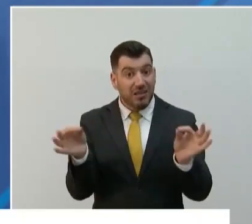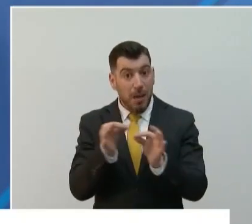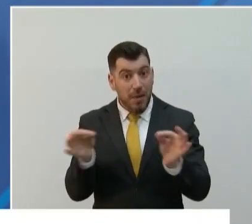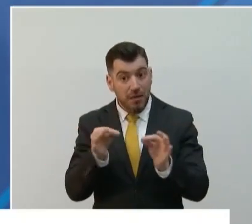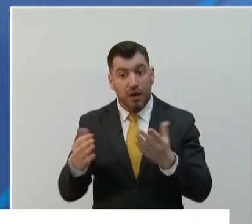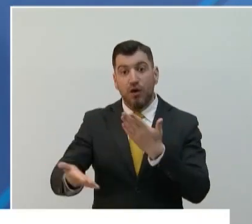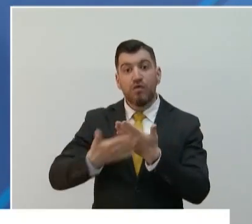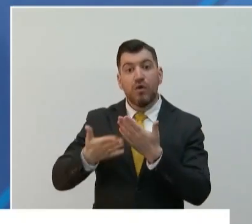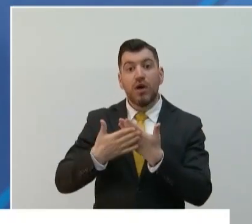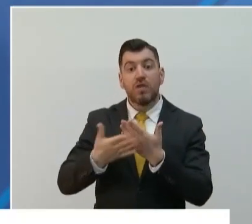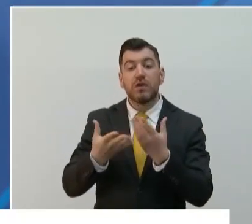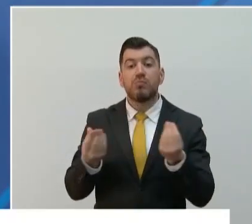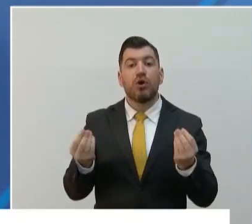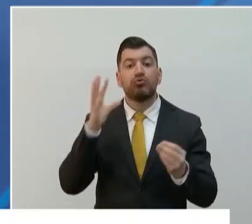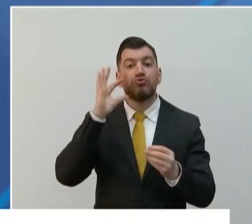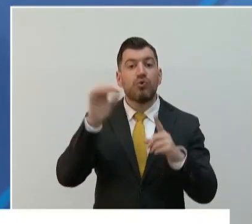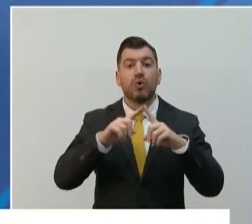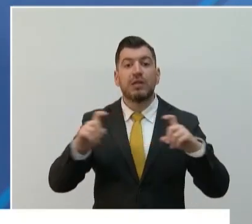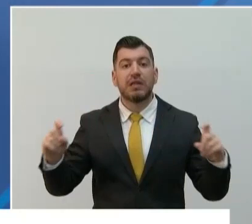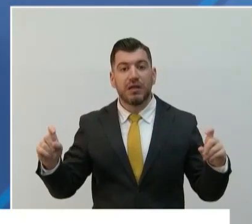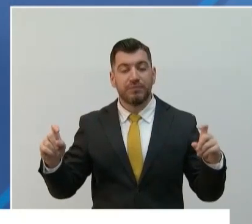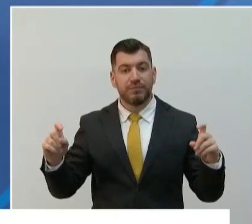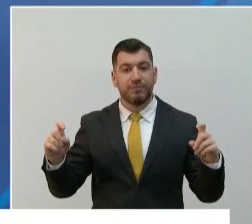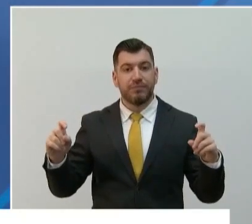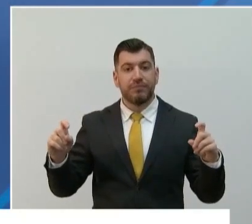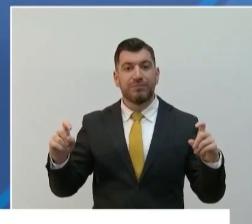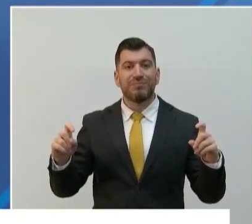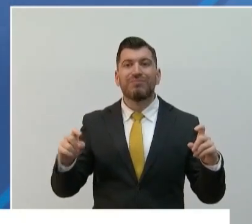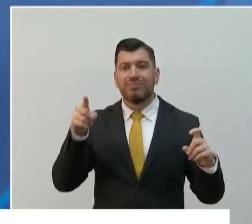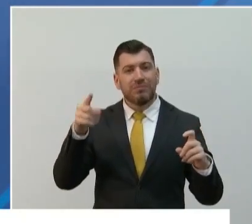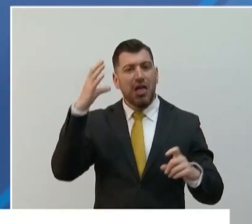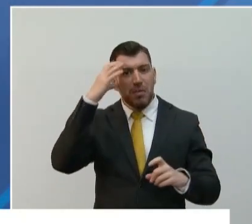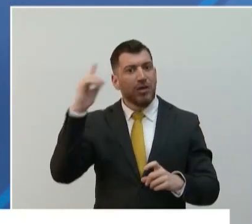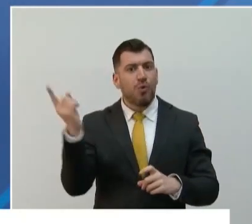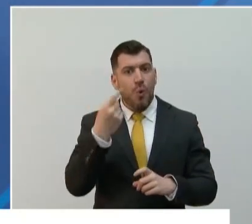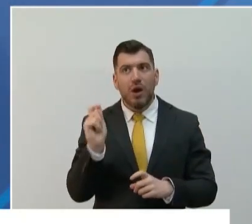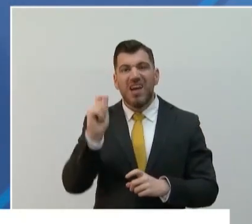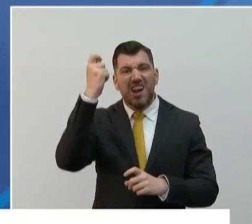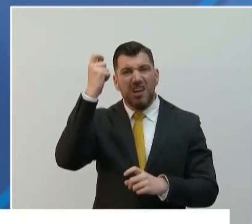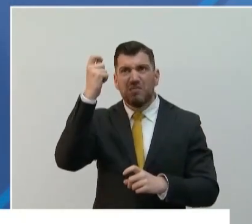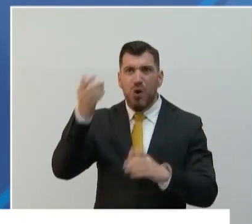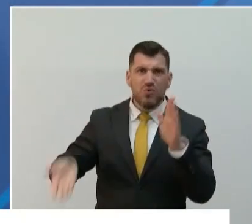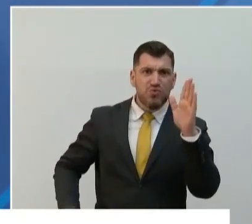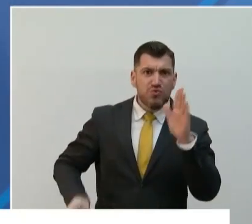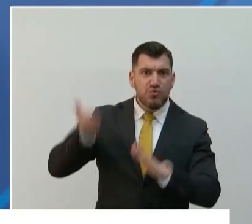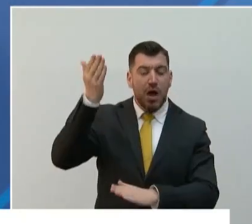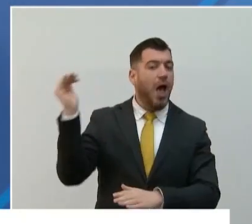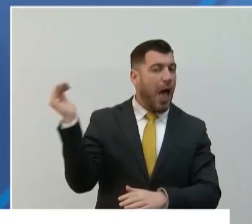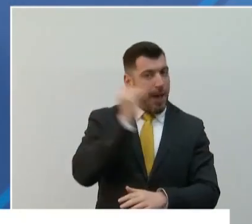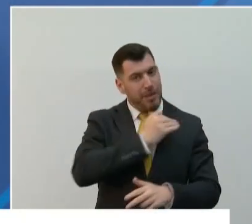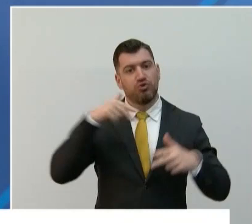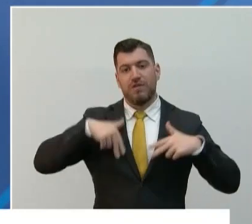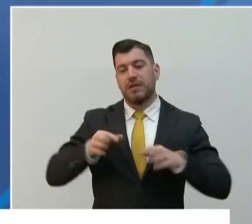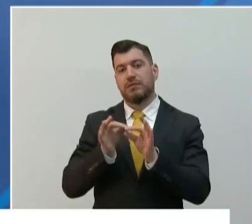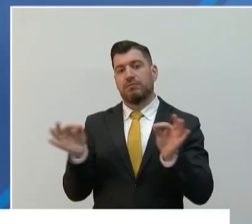από πληθωριστικές βόμβες, με σημαντικότερη αυτή που αφορούσε τους λογαριασμούς του ηλεκτρικού ρεύματος. Θέλω να θυμίσω ότι σήμερα